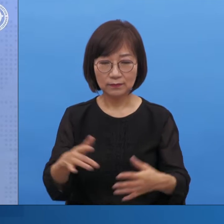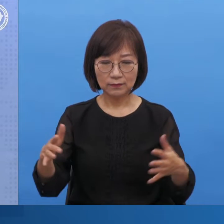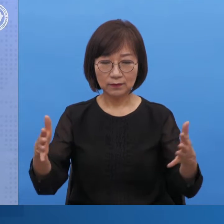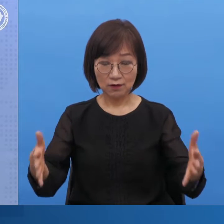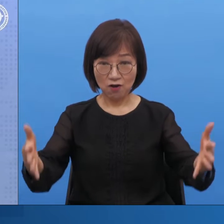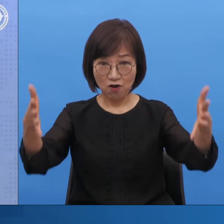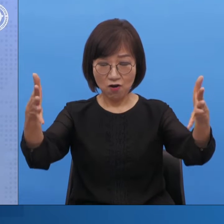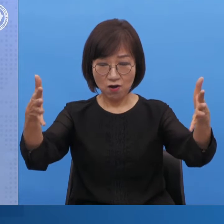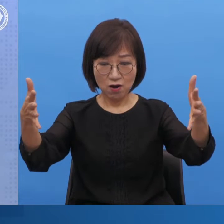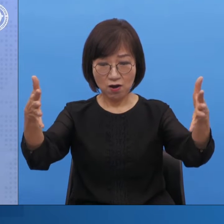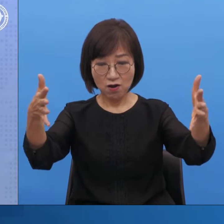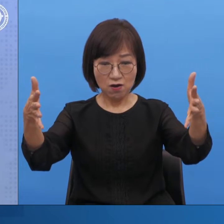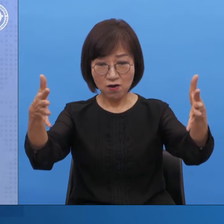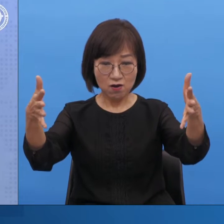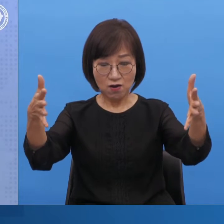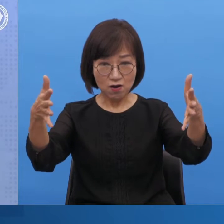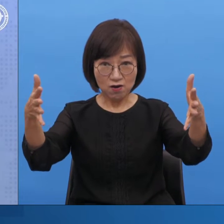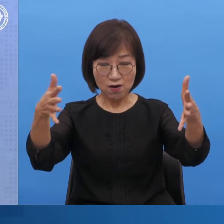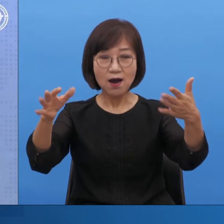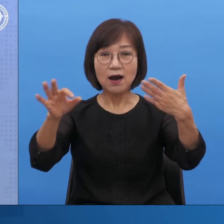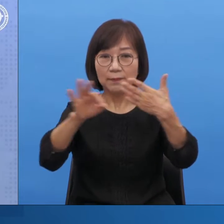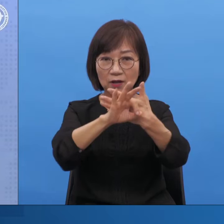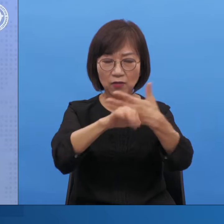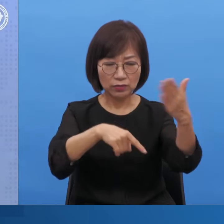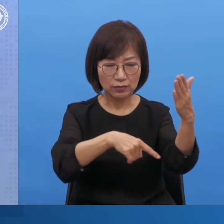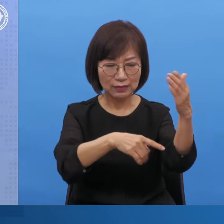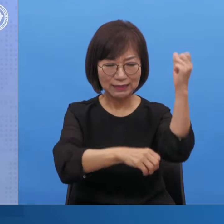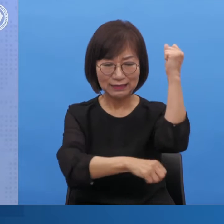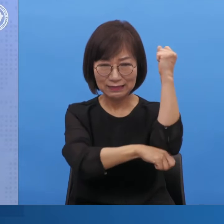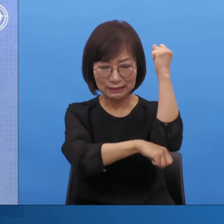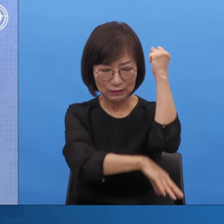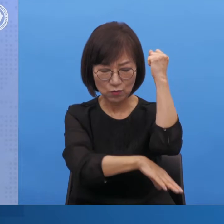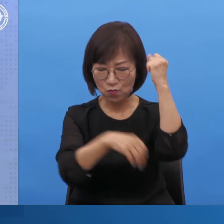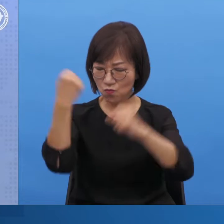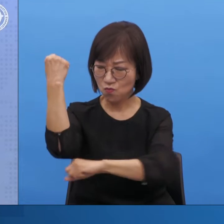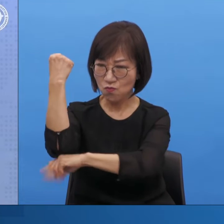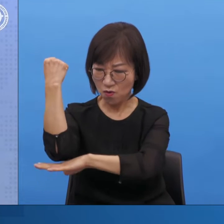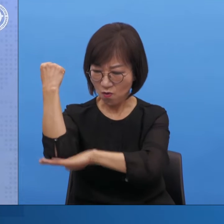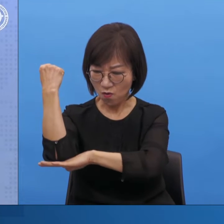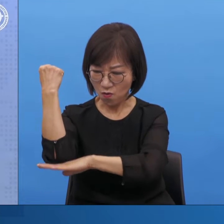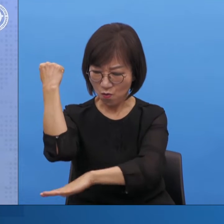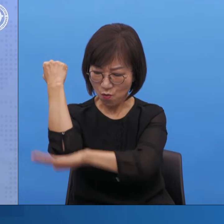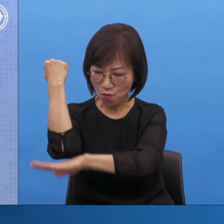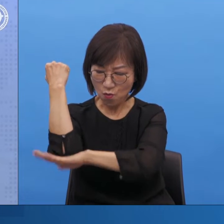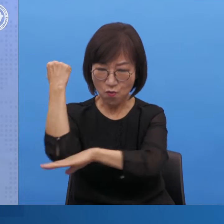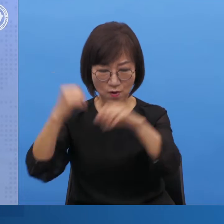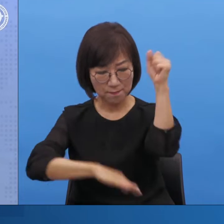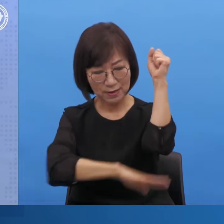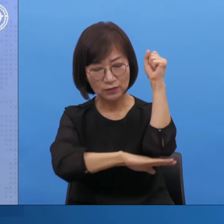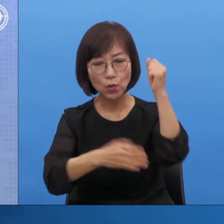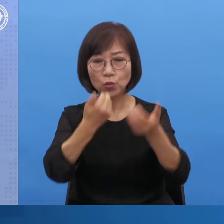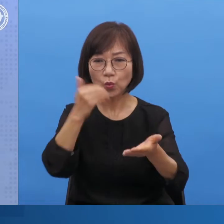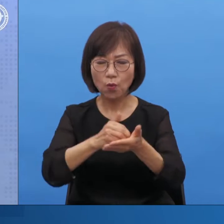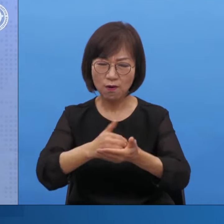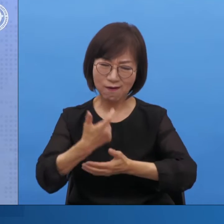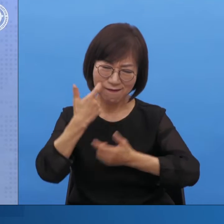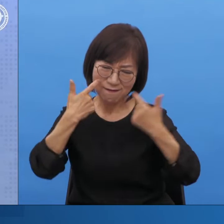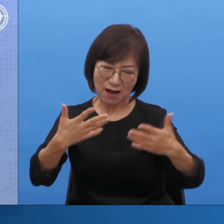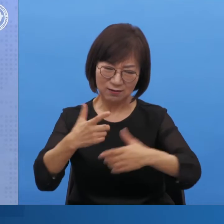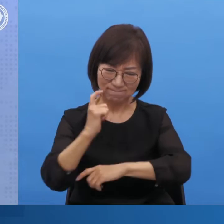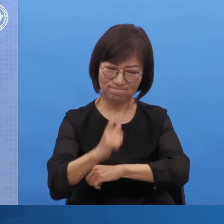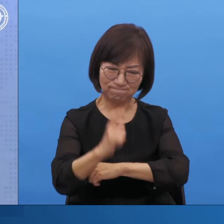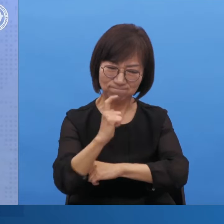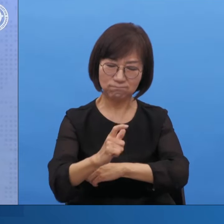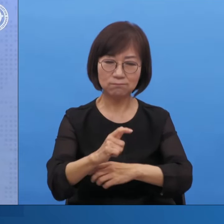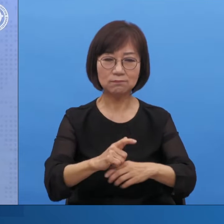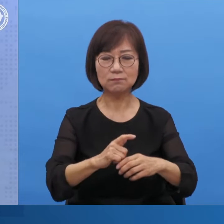흔들리면 빨리 기초를 든든히 하는 머릿돌을 바르게 해라. And 그 so, 뜻이에요. if that construction is shaking and it's falling, then we need to hurry up and